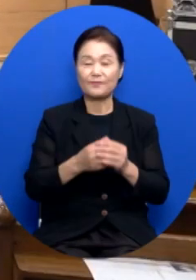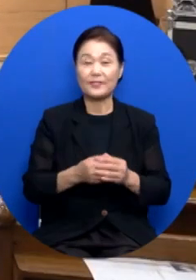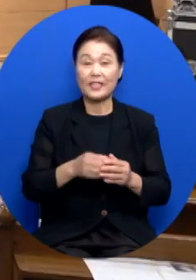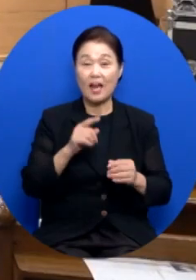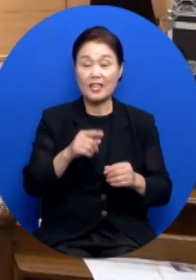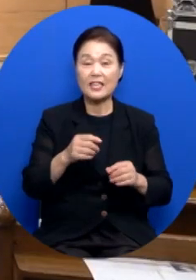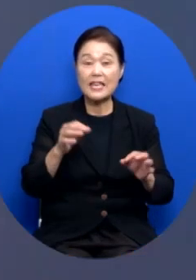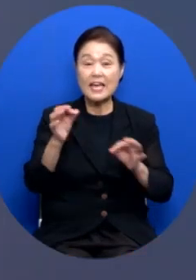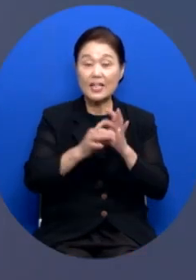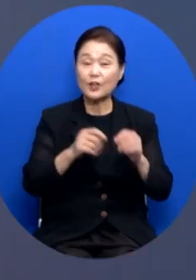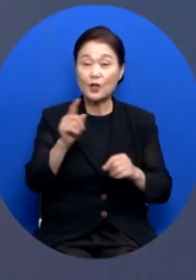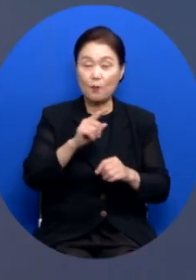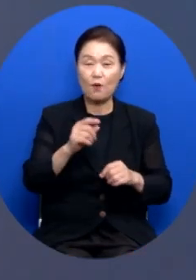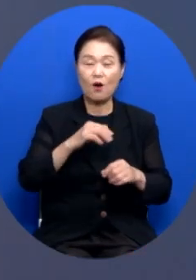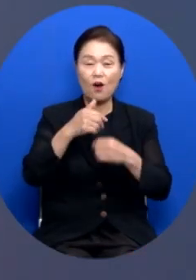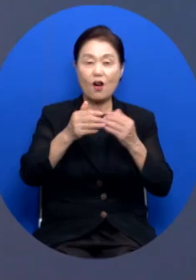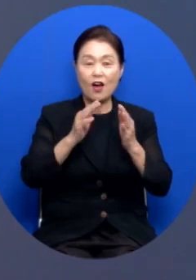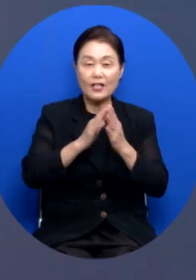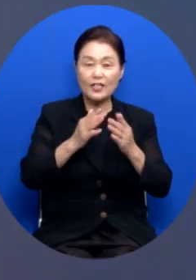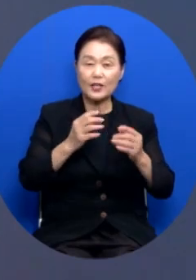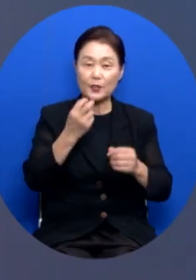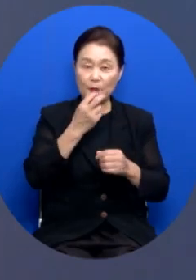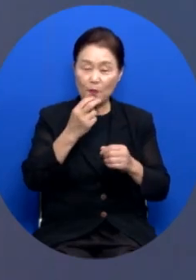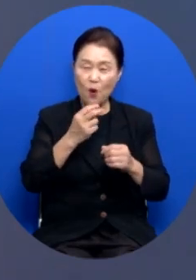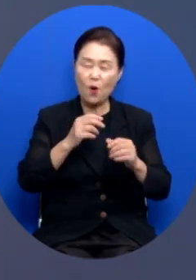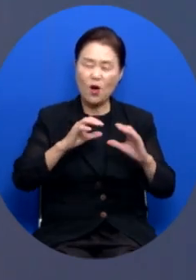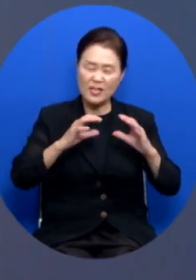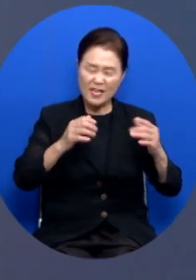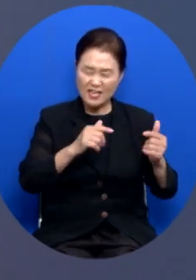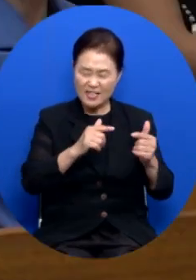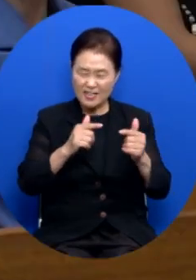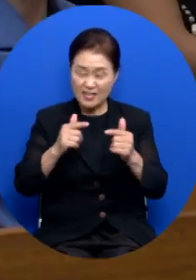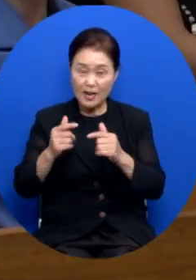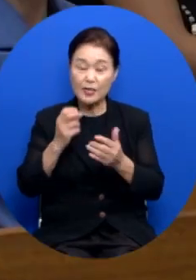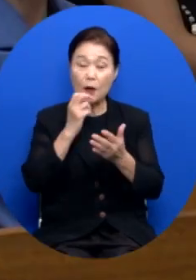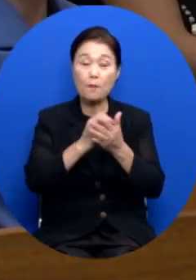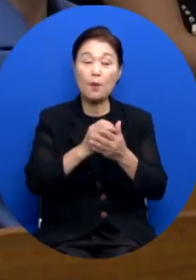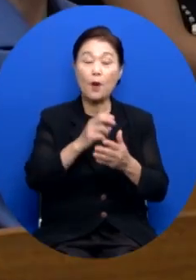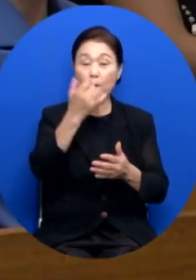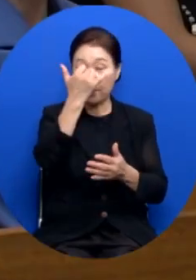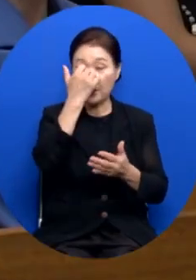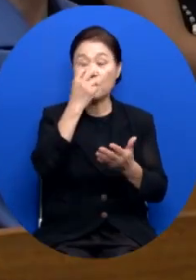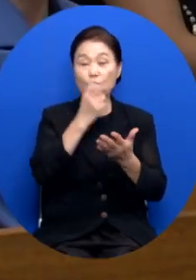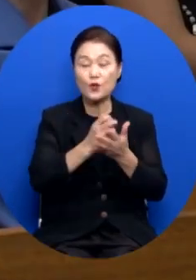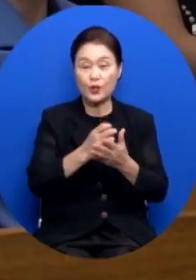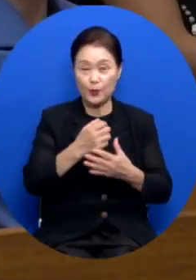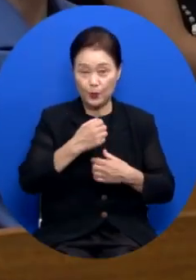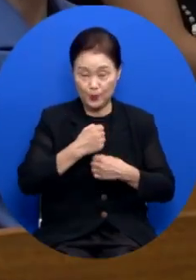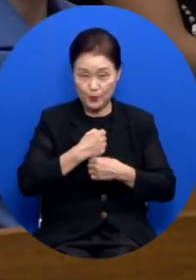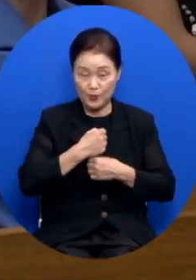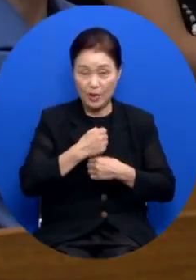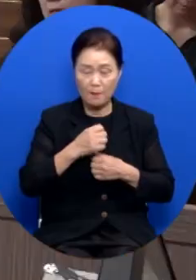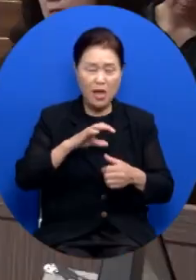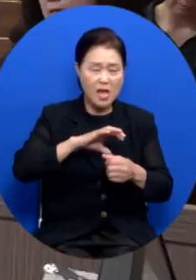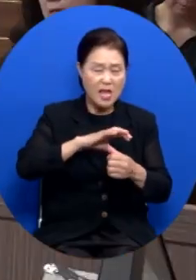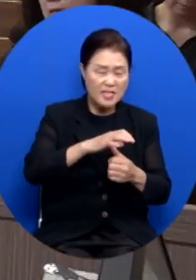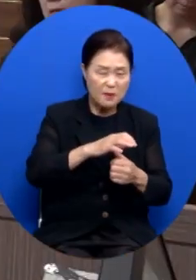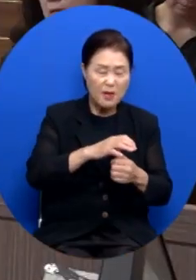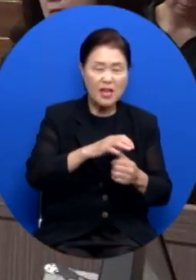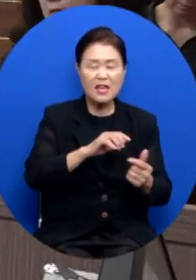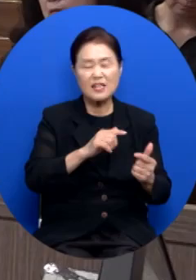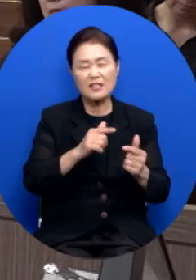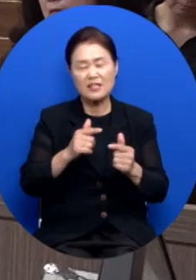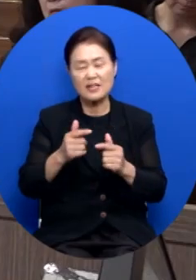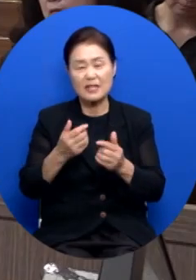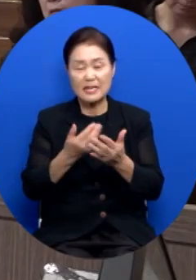ESG 경영은 환경보호와 사회적 기여도를 고려하고 법과 윤리를 준수하며 지배구조를 개선하고자 하는 경영